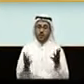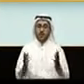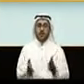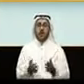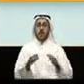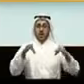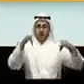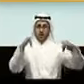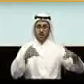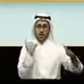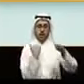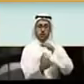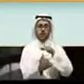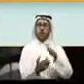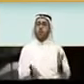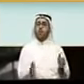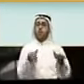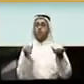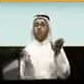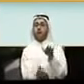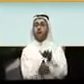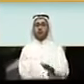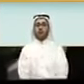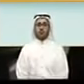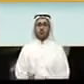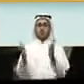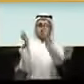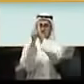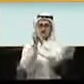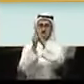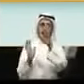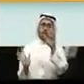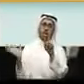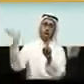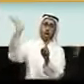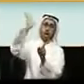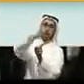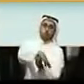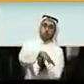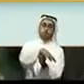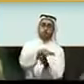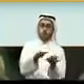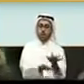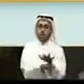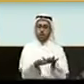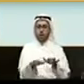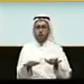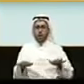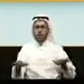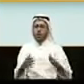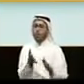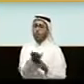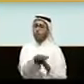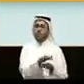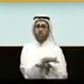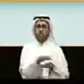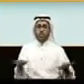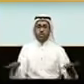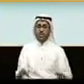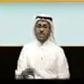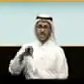ودفن الضحايا تحت الأوحال والأنقاض، وجاري البحث عن تلميذ آخر مفقود بين باقي التلاميذ الذين كان